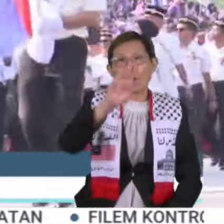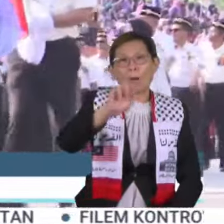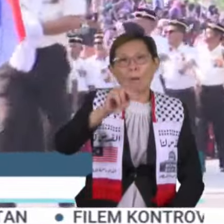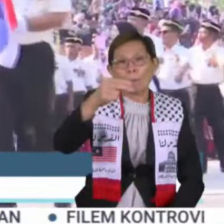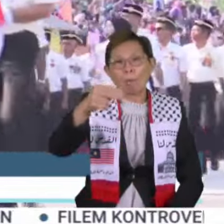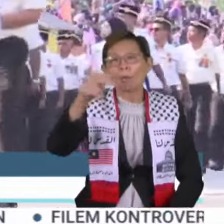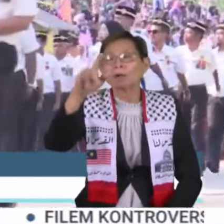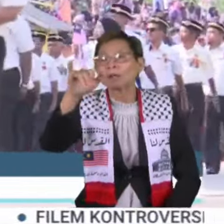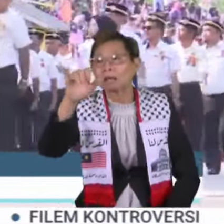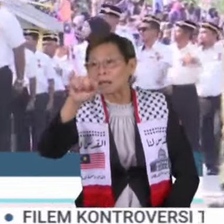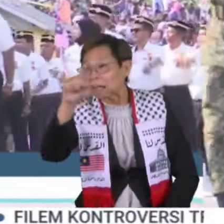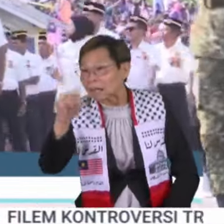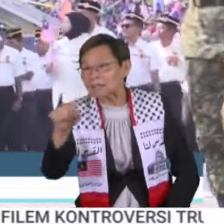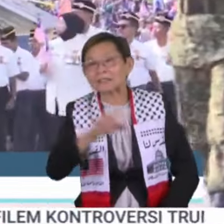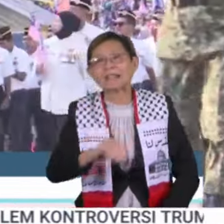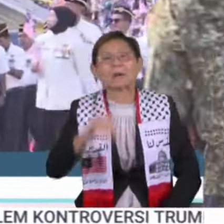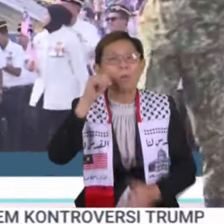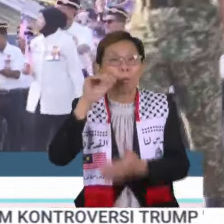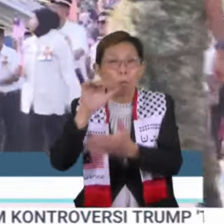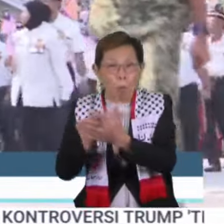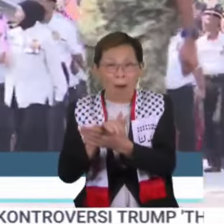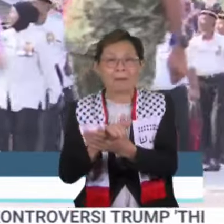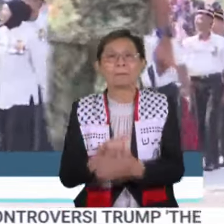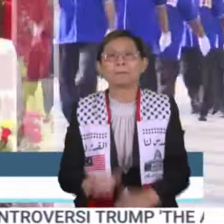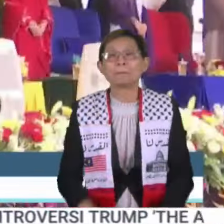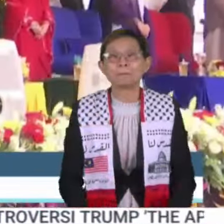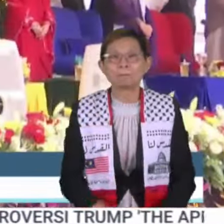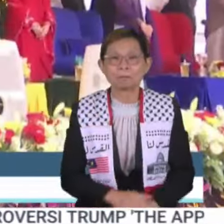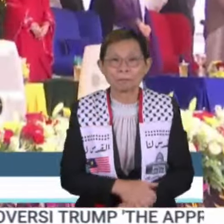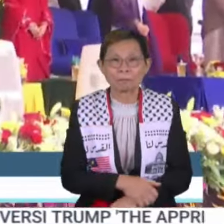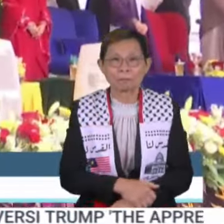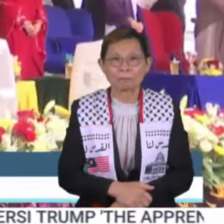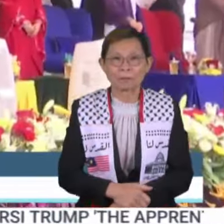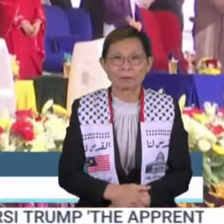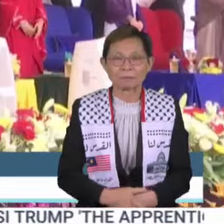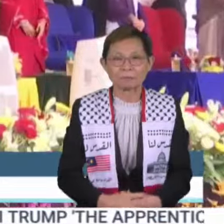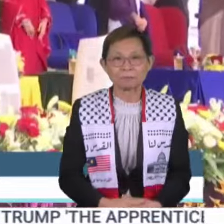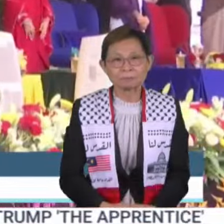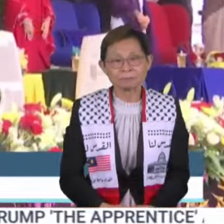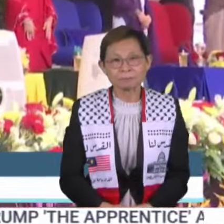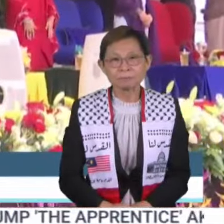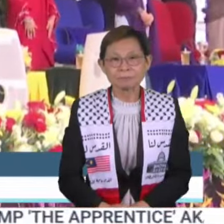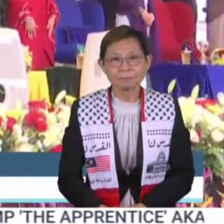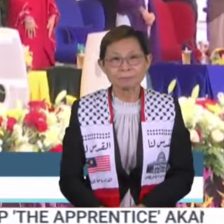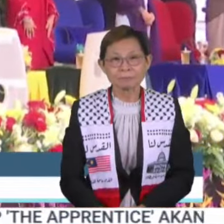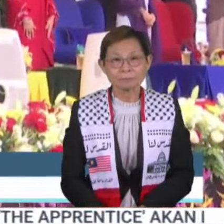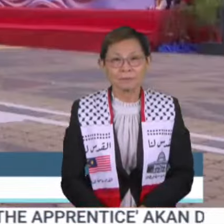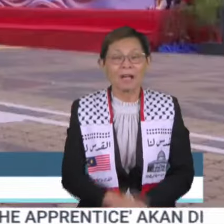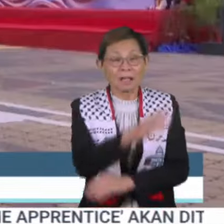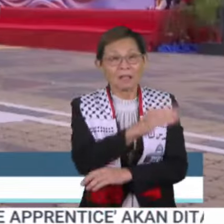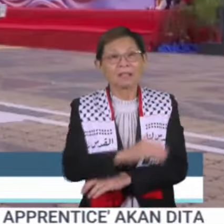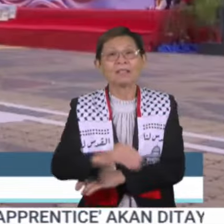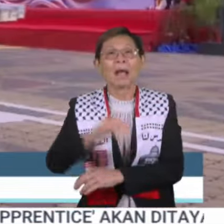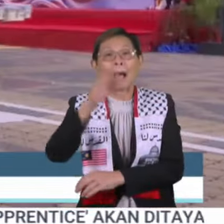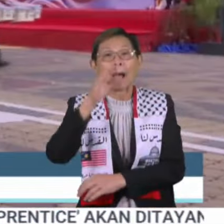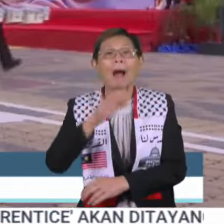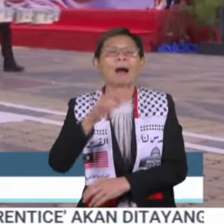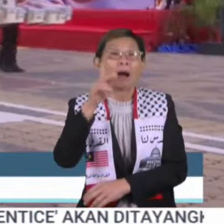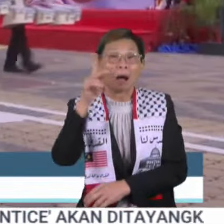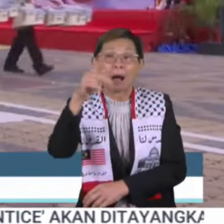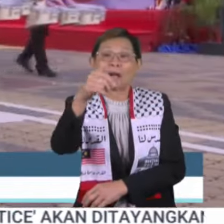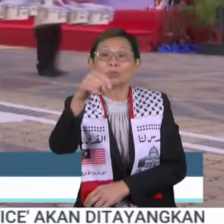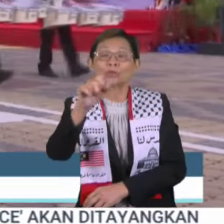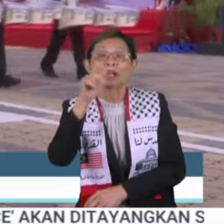Munawir serta Tunku Ampuan Besar Tuanku Aisyah Rohani Tengku Besar Mahmud. Sementara itu, di Alor